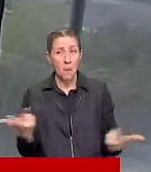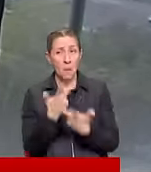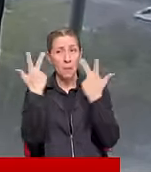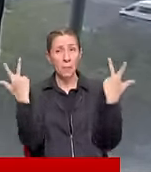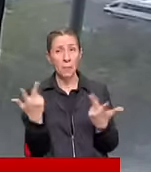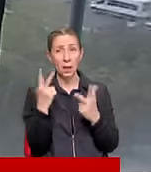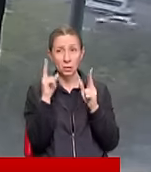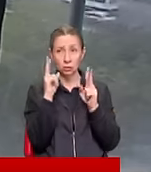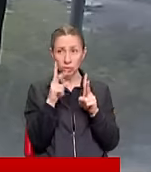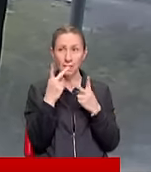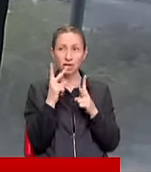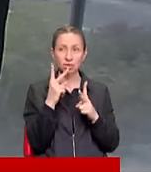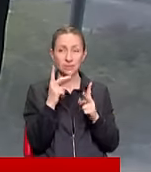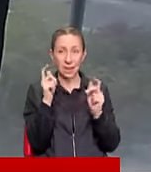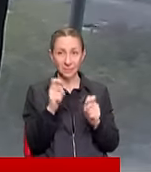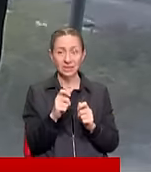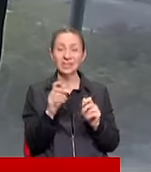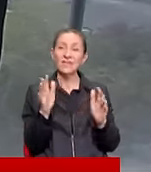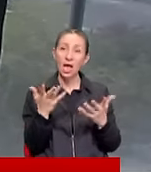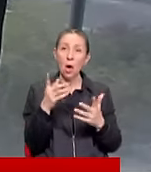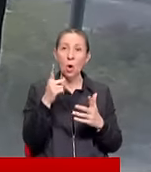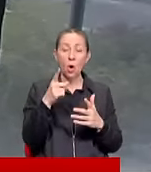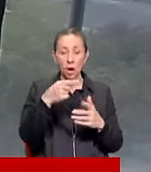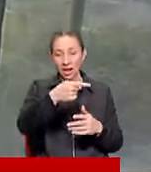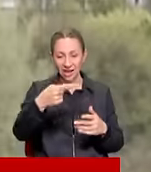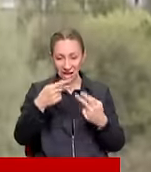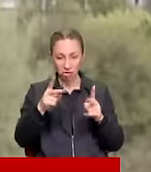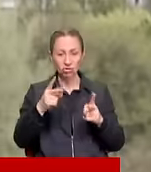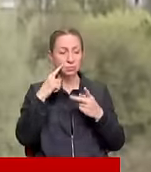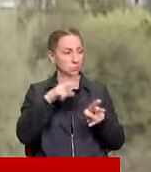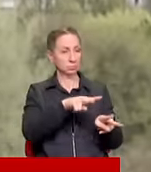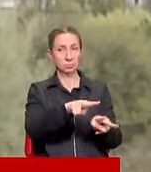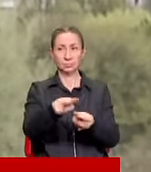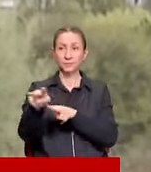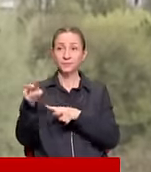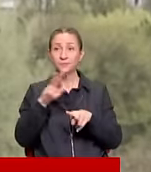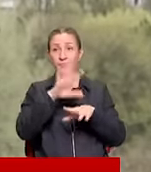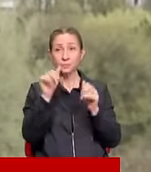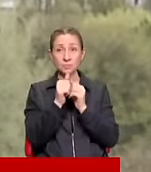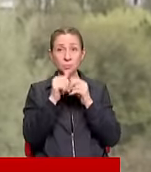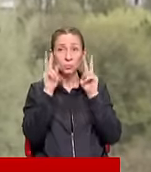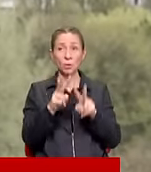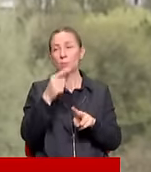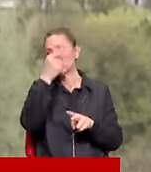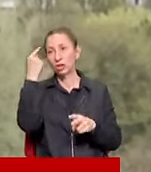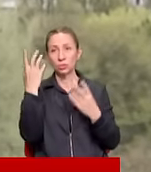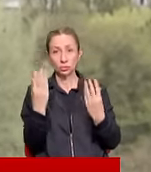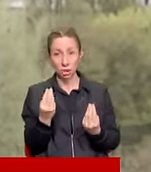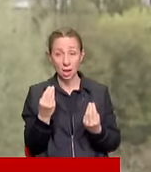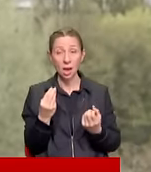şekilde. Göreceğiz bir açıklaması yapıldığında ya da o kat açıldığında kamuoyuyla paylaşıldığında hep birlikte görme imkanına